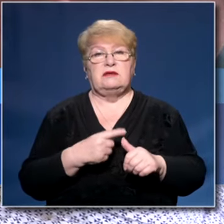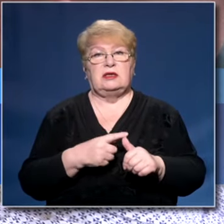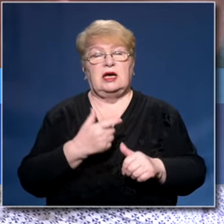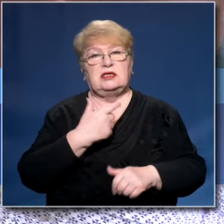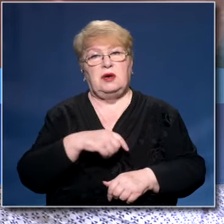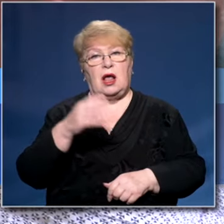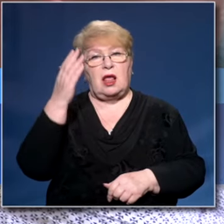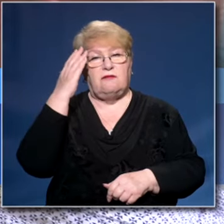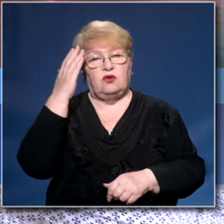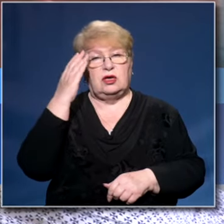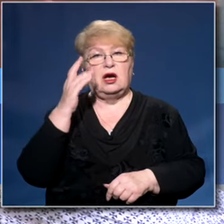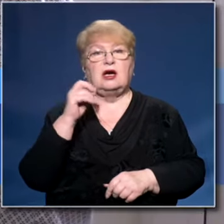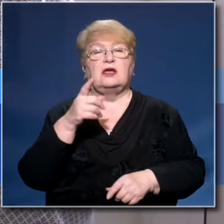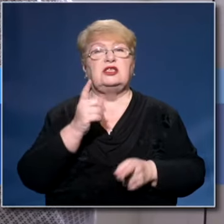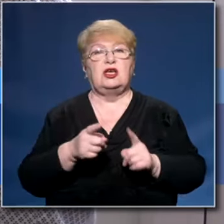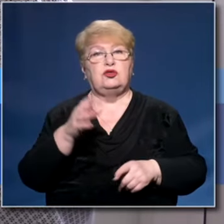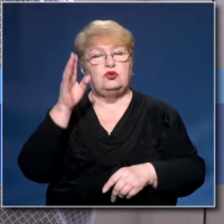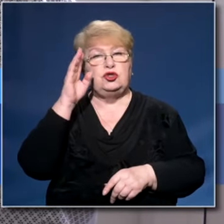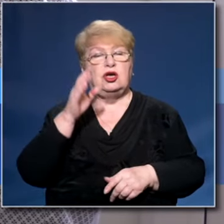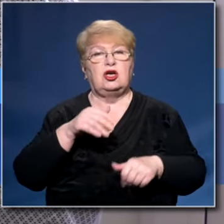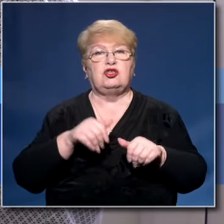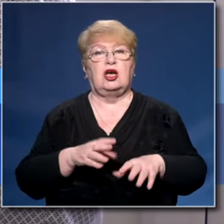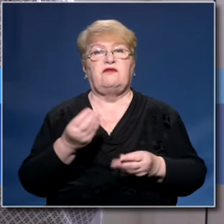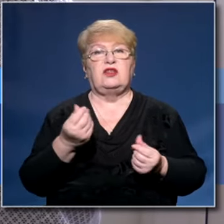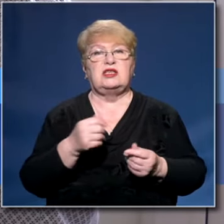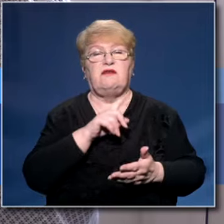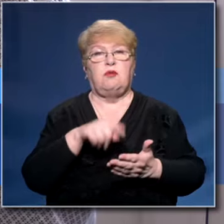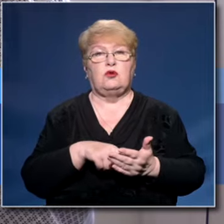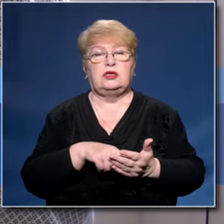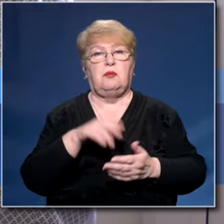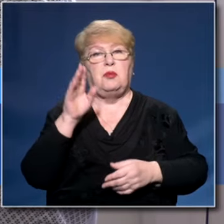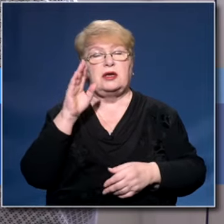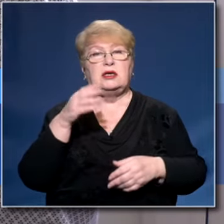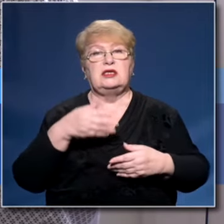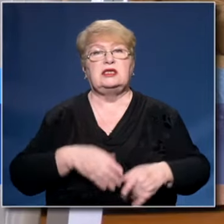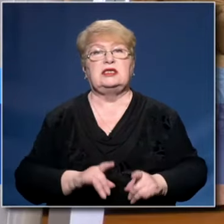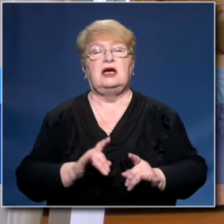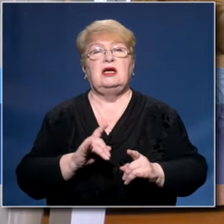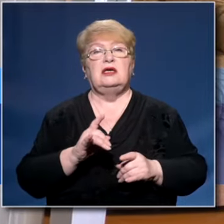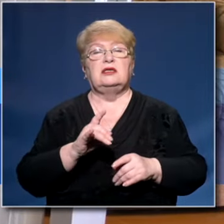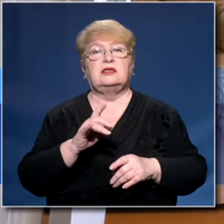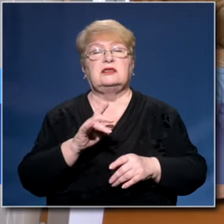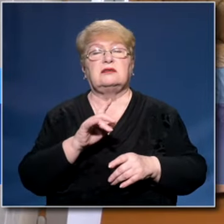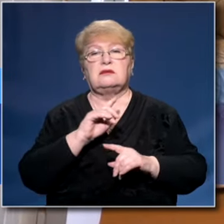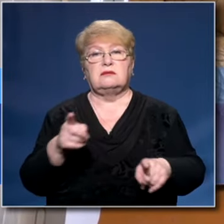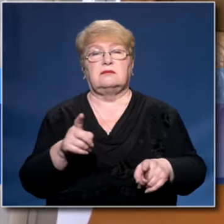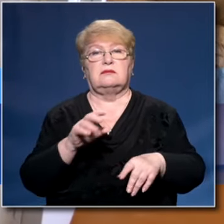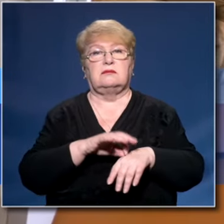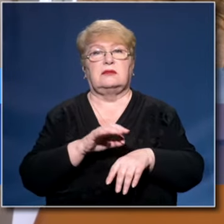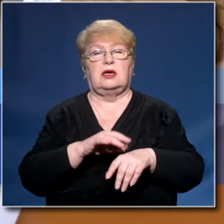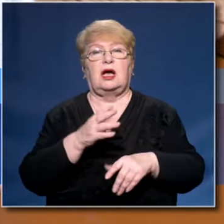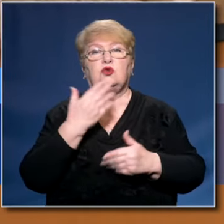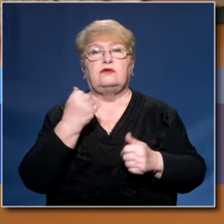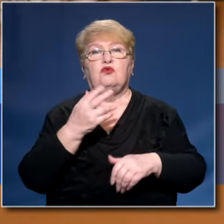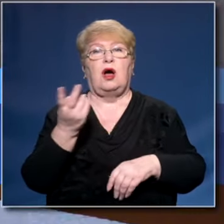руками а себя головой ведь как настой муж вопросы парень родился с редким заболеванием которое приводит к